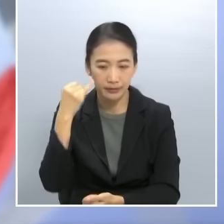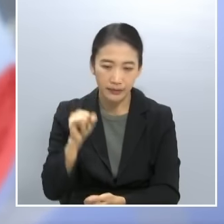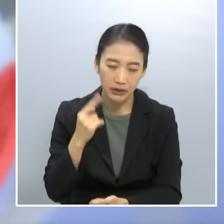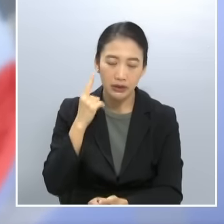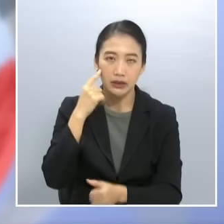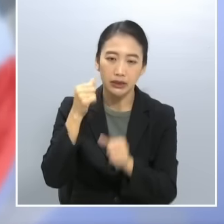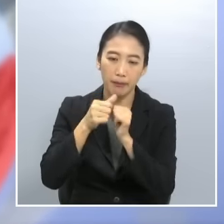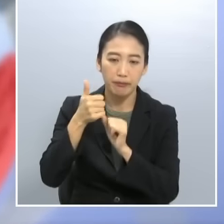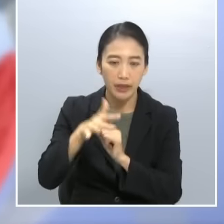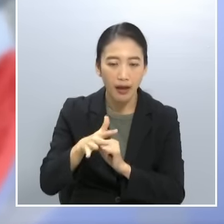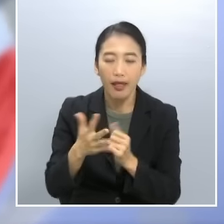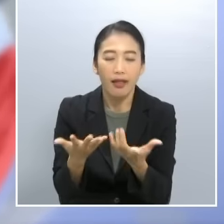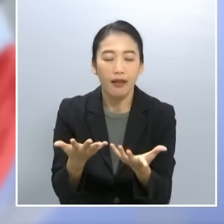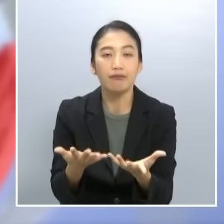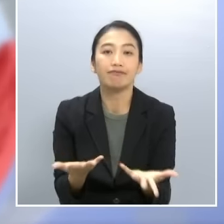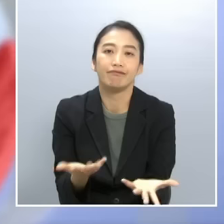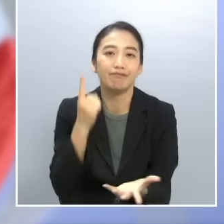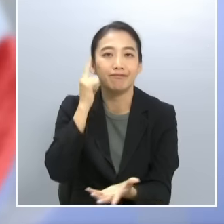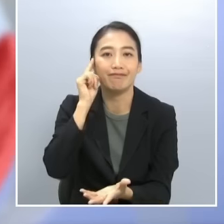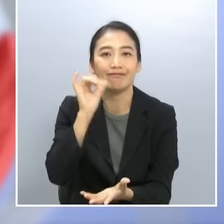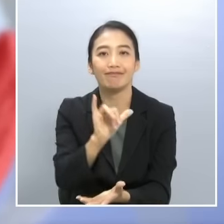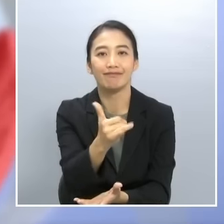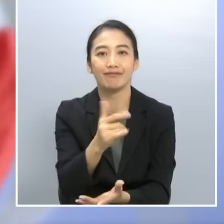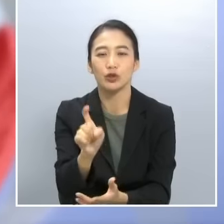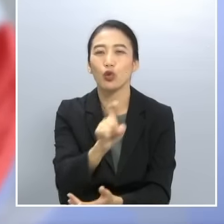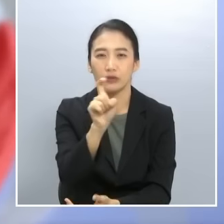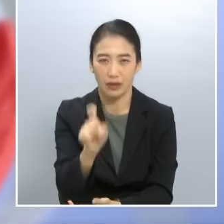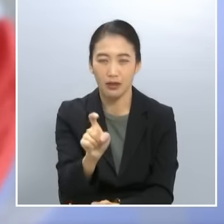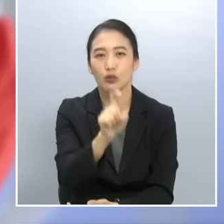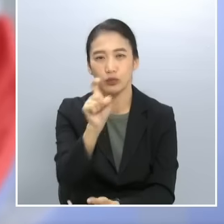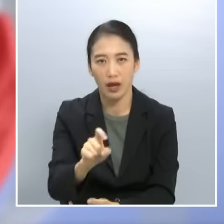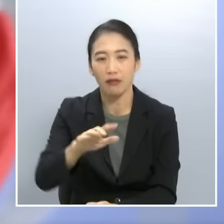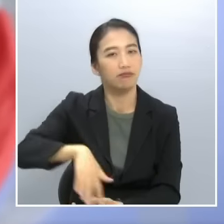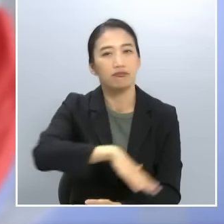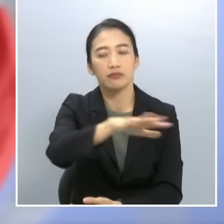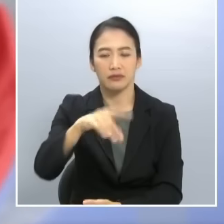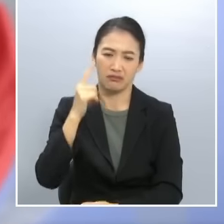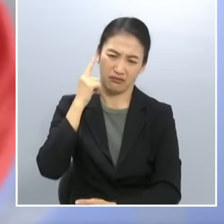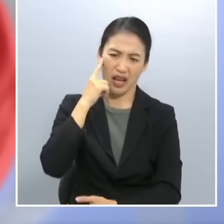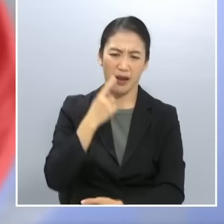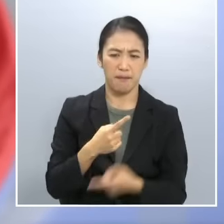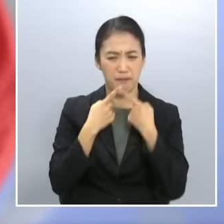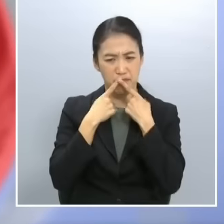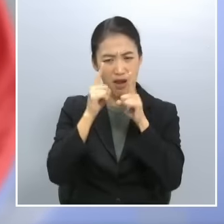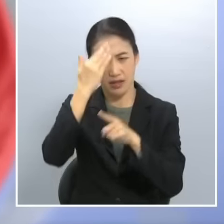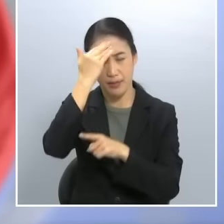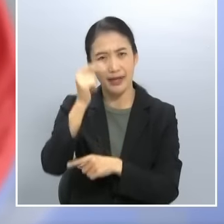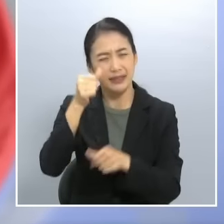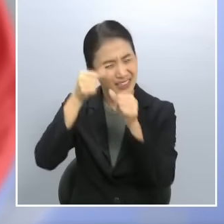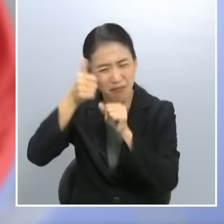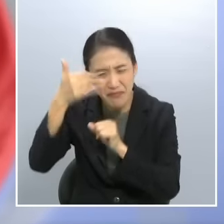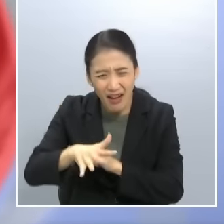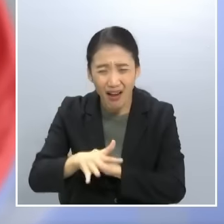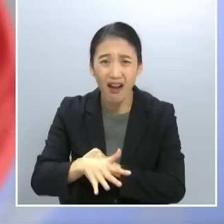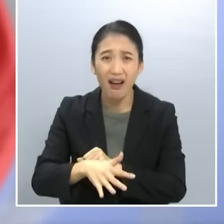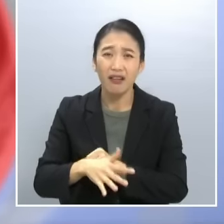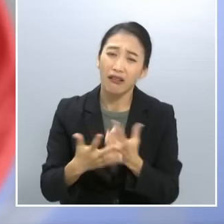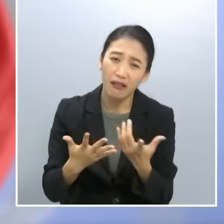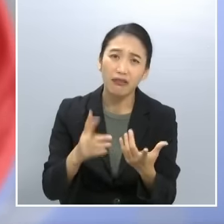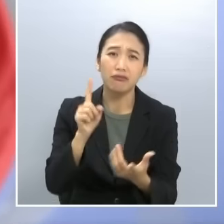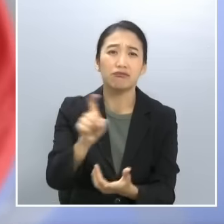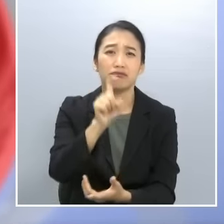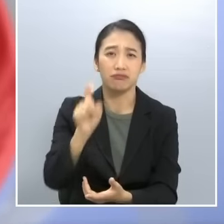ไม่ได้ก็เบอกจำไม่ได้ไงใช่มั้ยฮะแต่มันเป็นข้อสงสัยของหลายคนว่ามันจะจำไม่ได้เลยเหรอวะอืเพราะว่านนท์